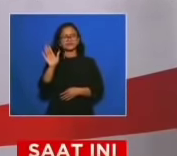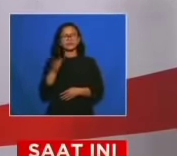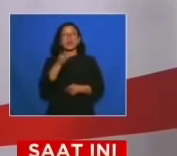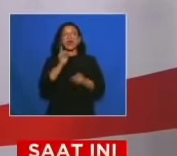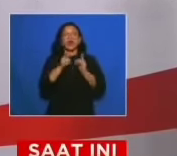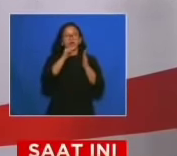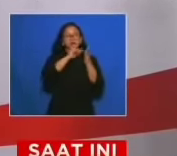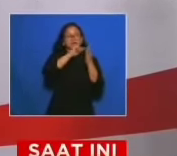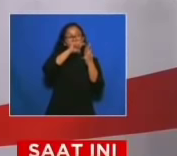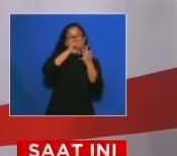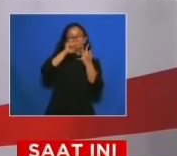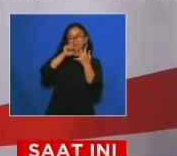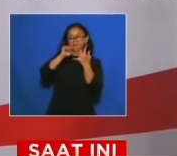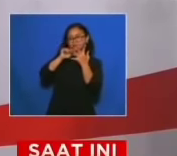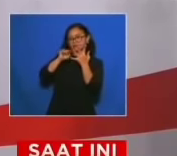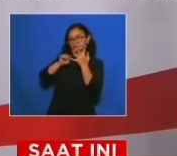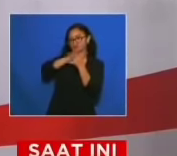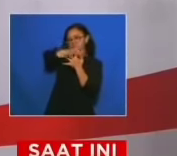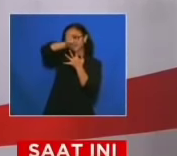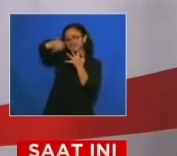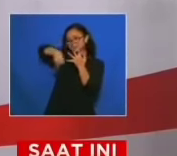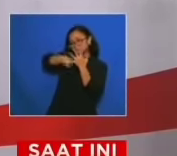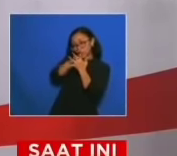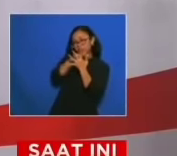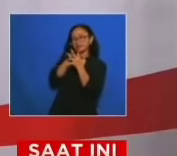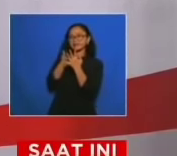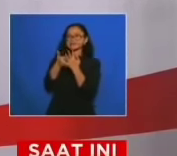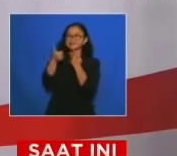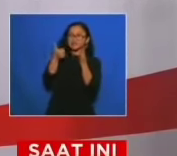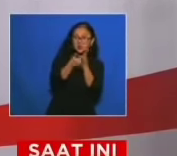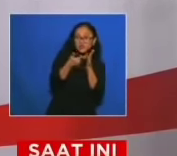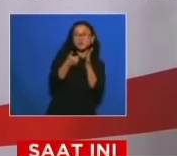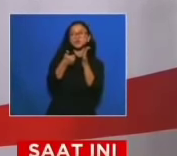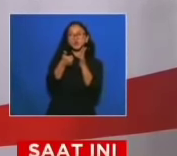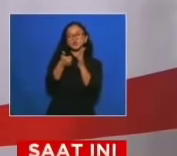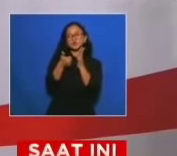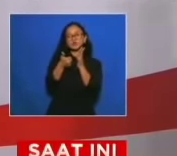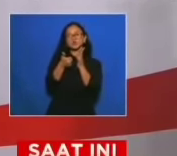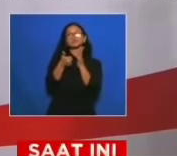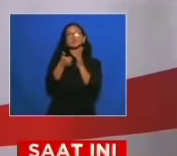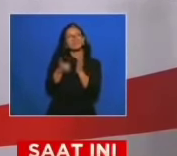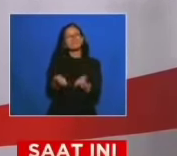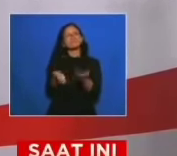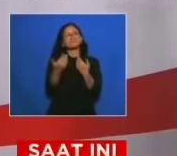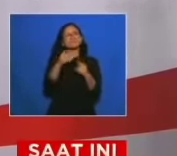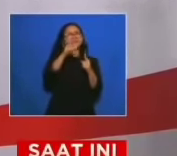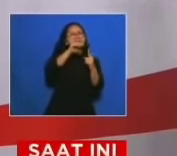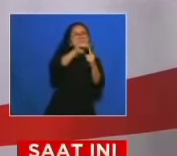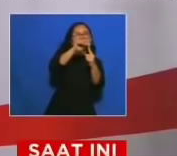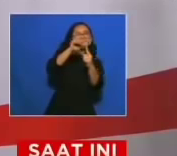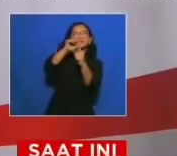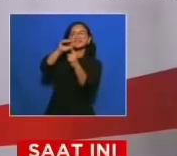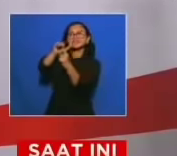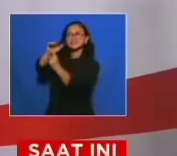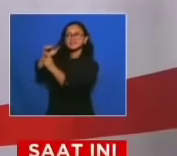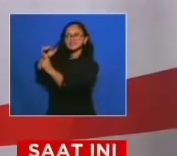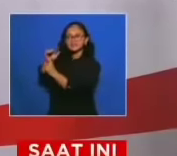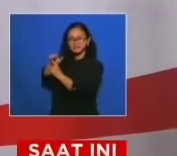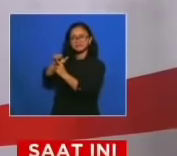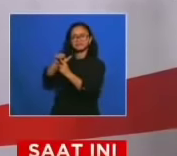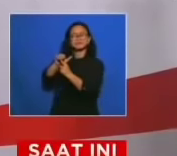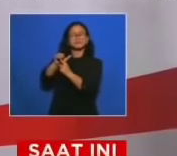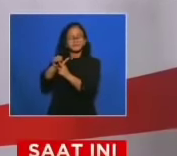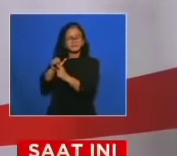Apabila ini kita disiplin, kita kerjakan bersama-sama dengan saling mengingatkan, maka